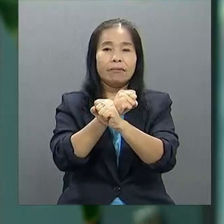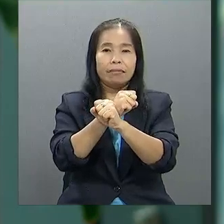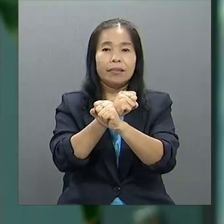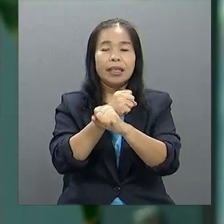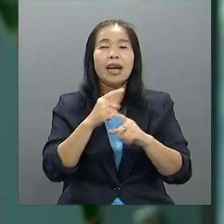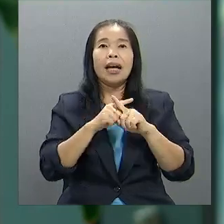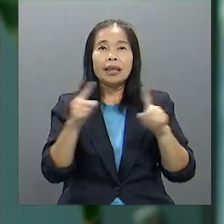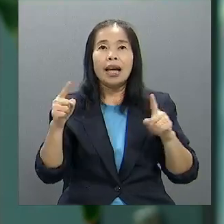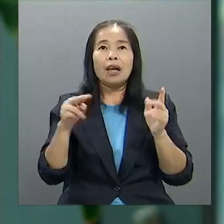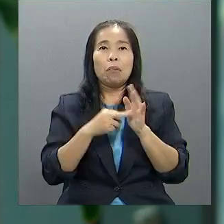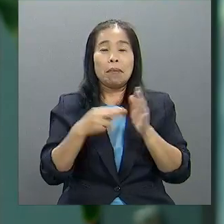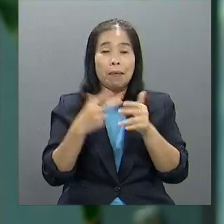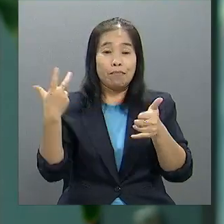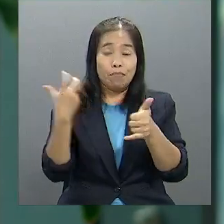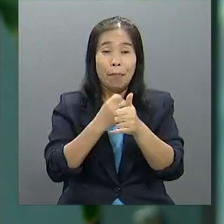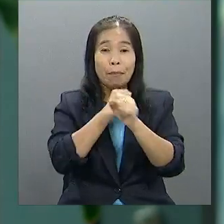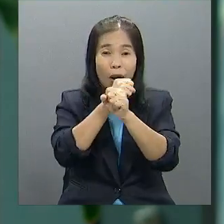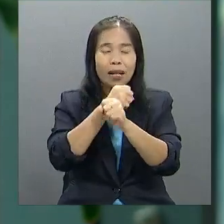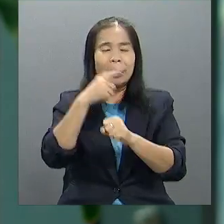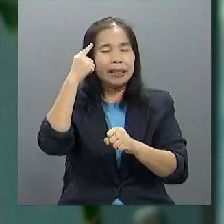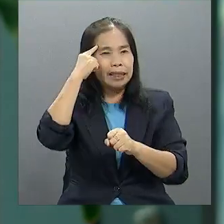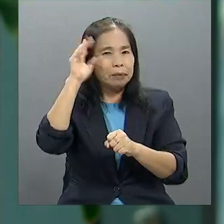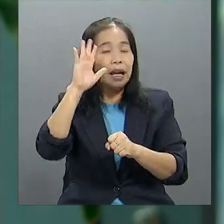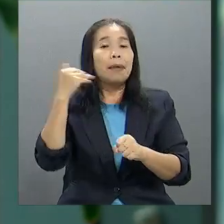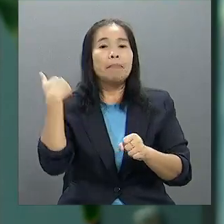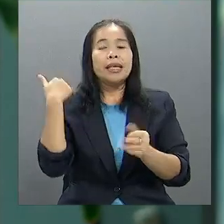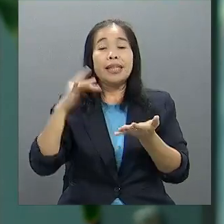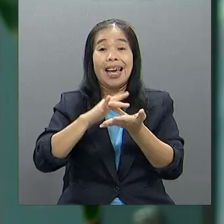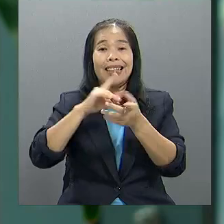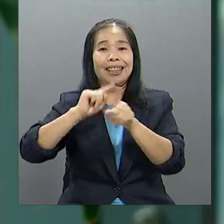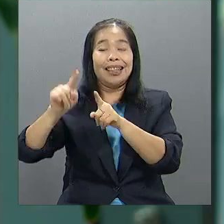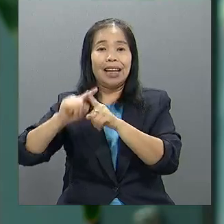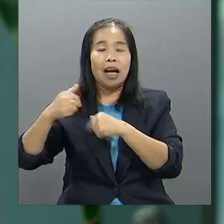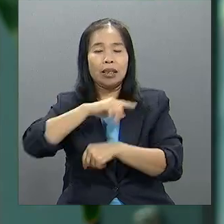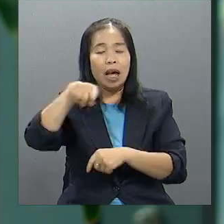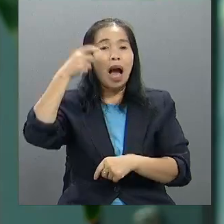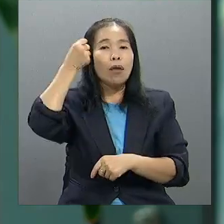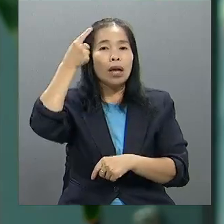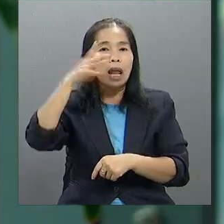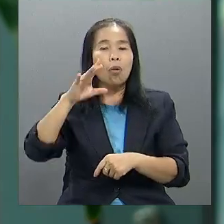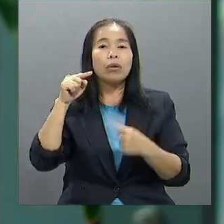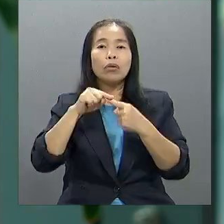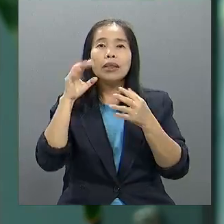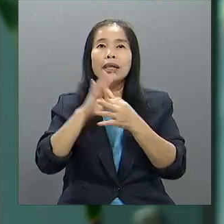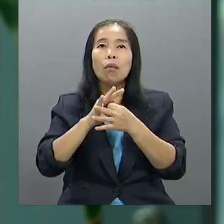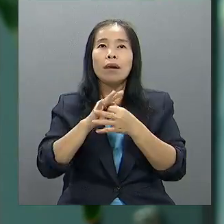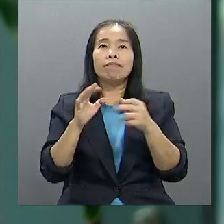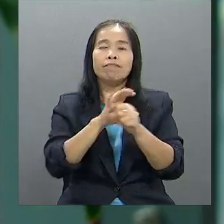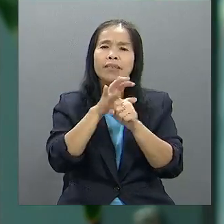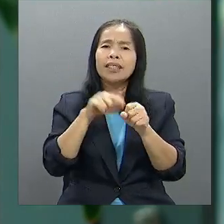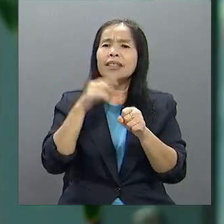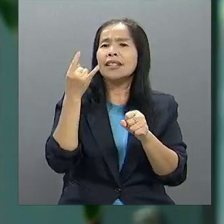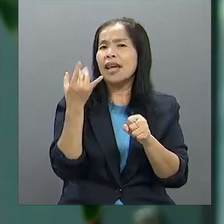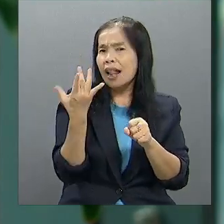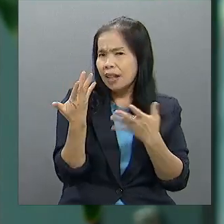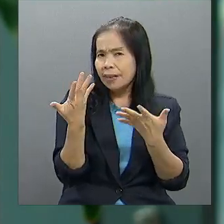รงนั้นนะครับเพราะว่ายาหลายๆตัวเนี่ยตอนนี้เราเริ่มเข้าใจถึงการกำเนิดของพยาธิภาพหรือการกำเนิดของโร